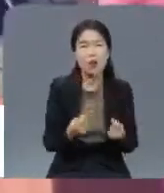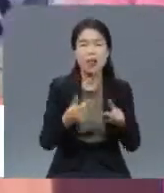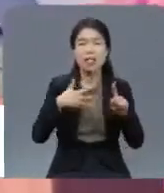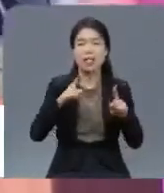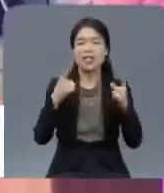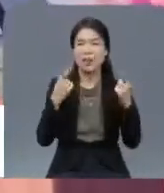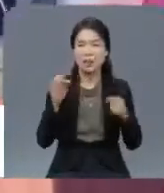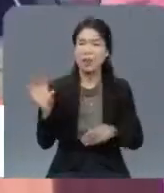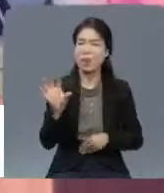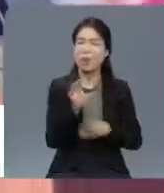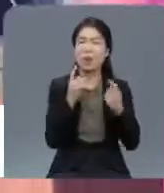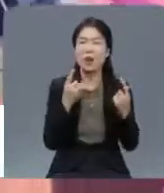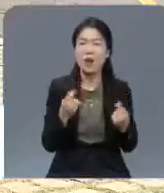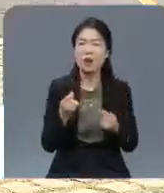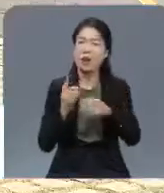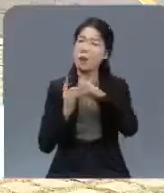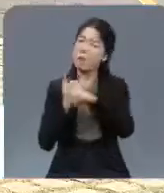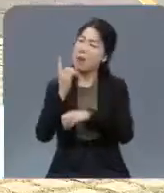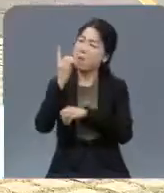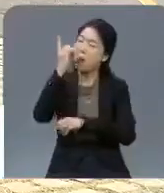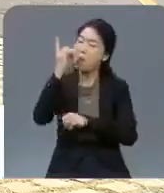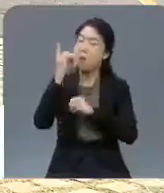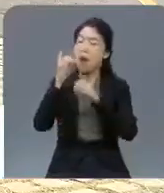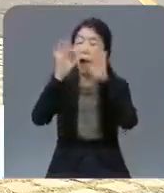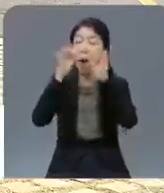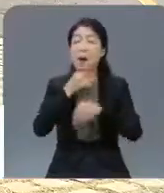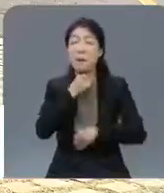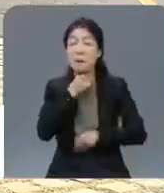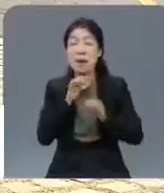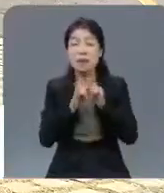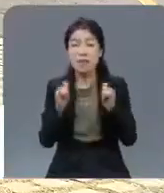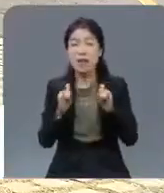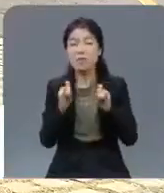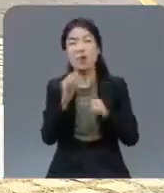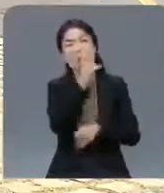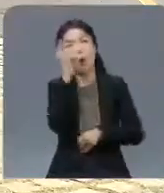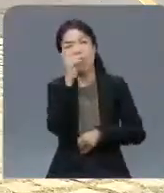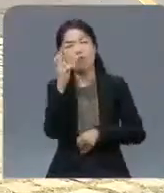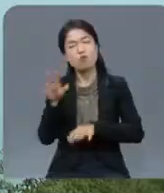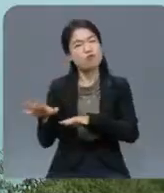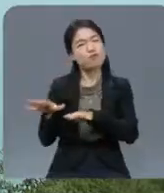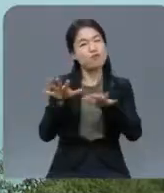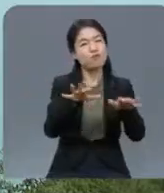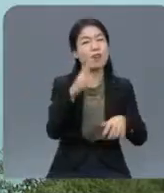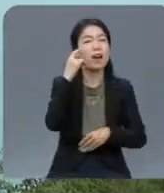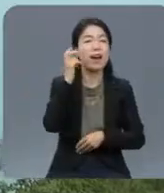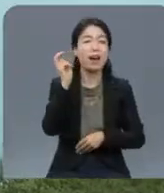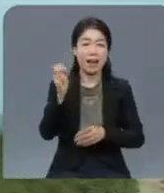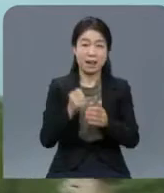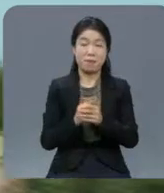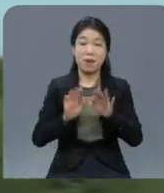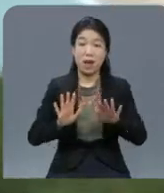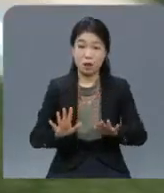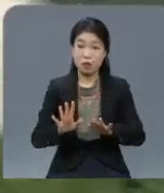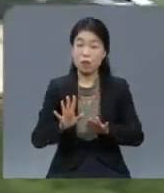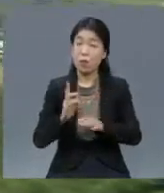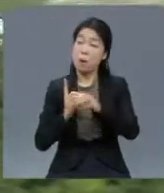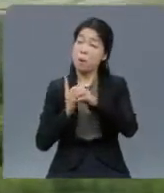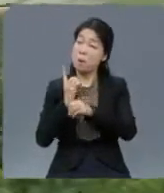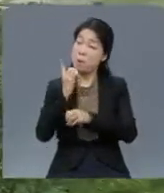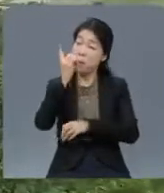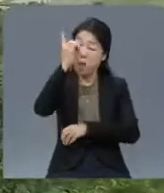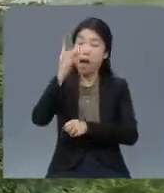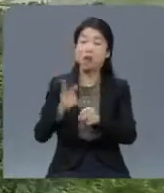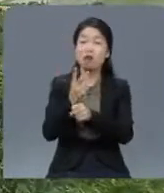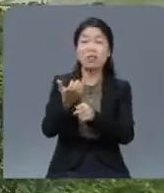발사 때처럼 발사 장면을 직접 보려는 시민들의 발걸음이 오후부터 이어질 것으로 보입니다. 오늘 누리호 발사를 앞두고 발사 2시간 전부터